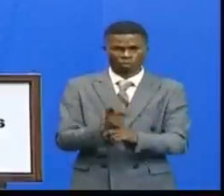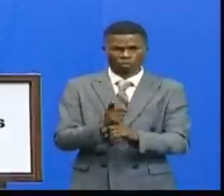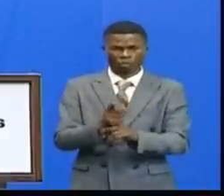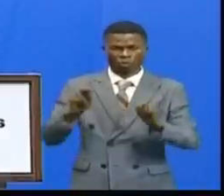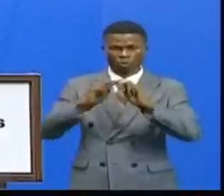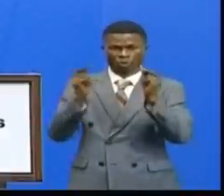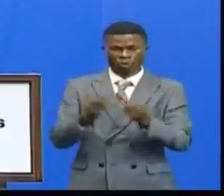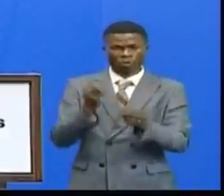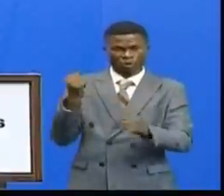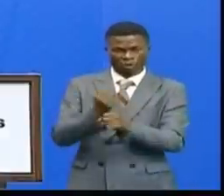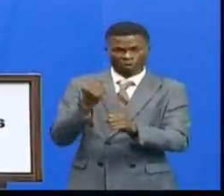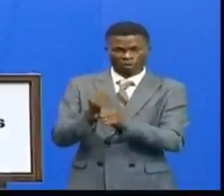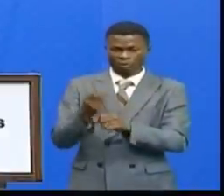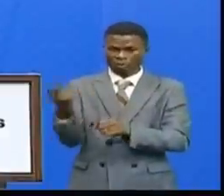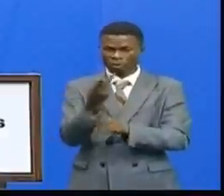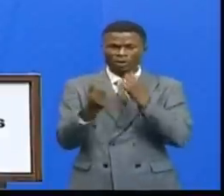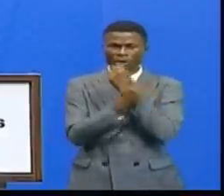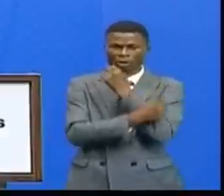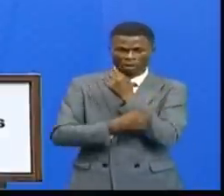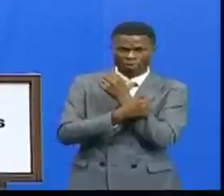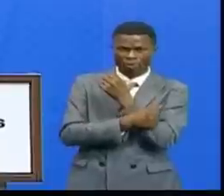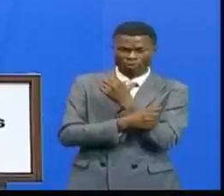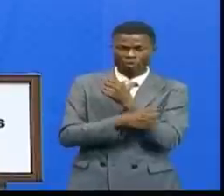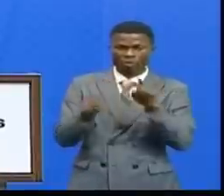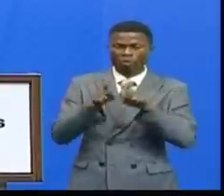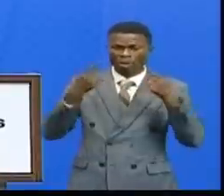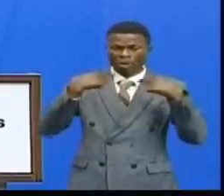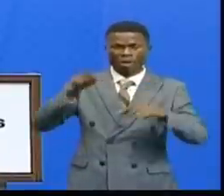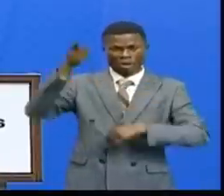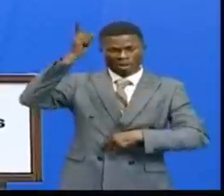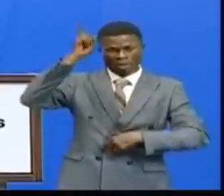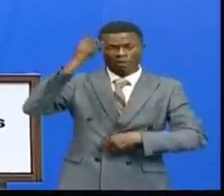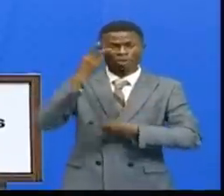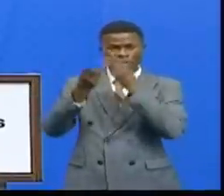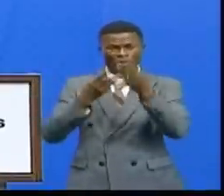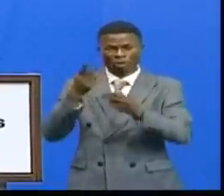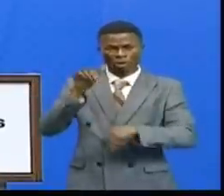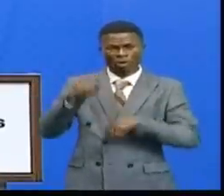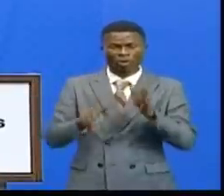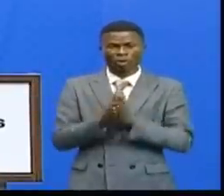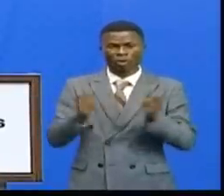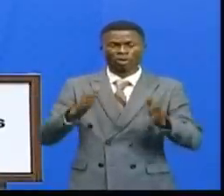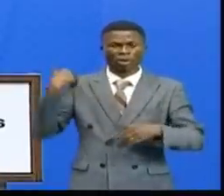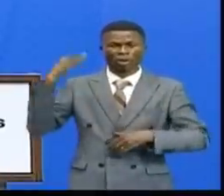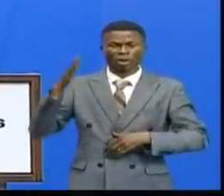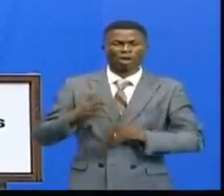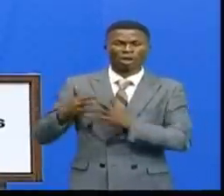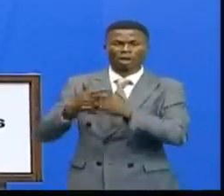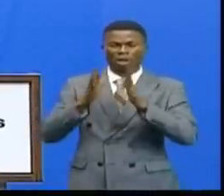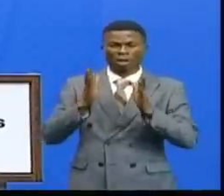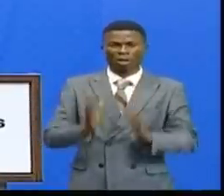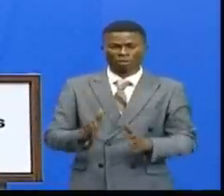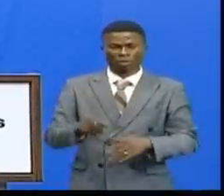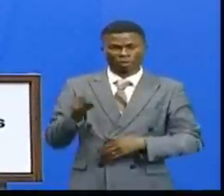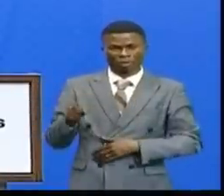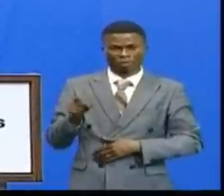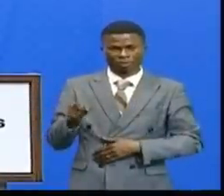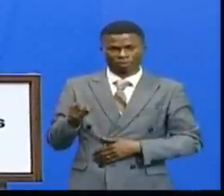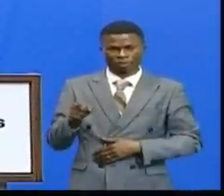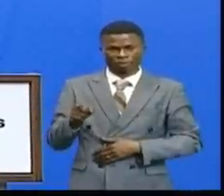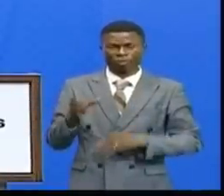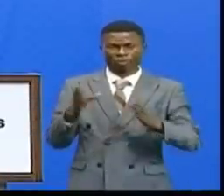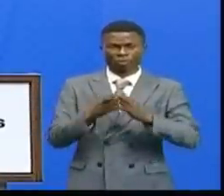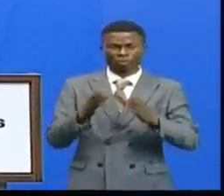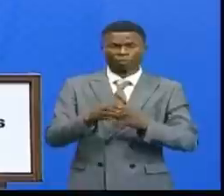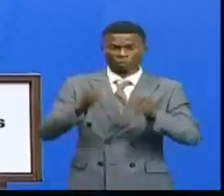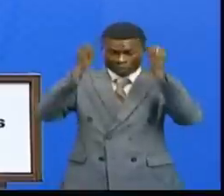groupe de travail entre les deux pays, comme annoncé lors de sa visite par le secrétaire d'État américain Anthony Blinken. Avec